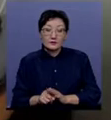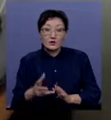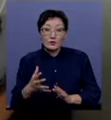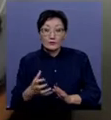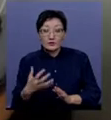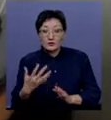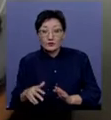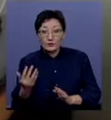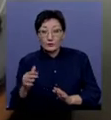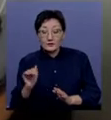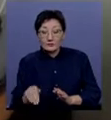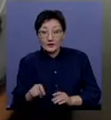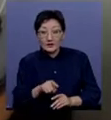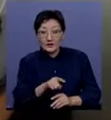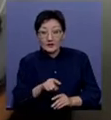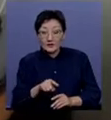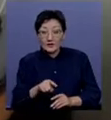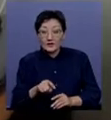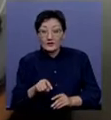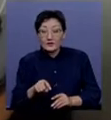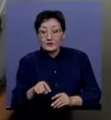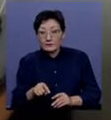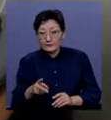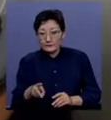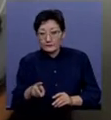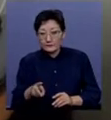555 мыңға дейінгі суммаға құрайды, 200 МРП,